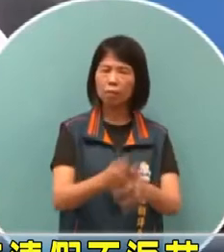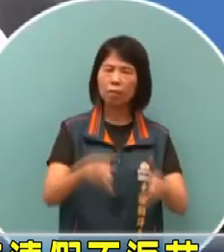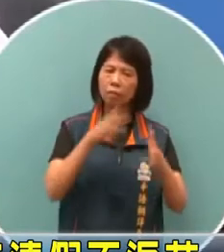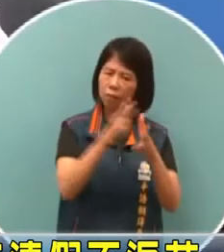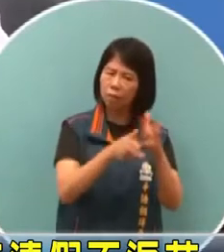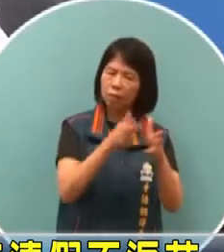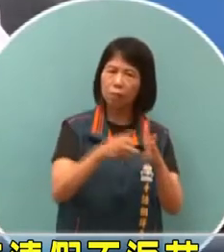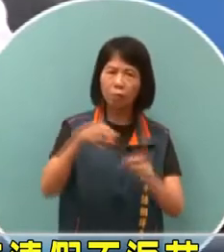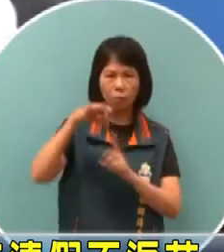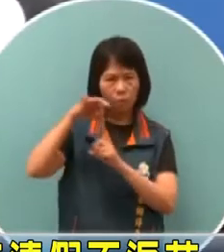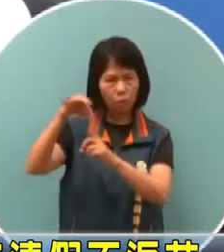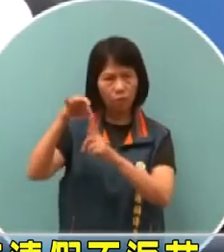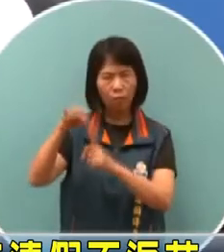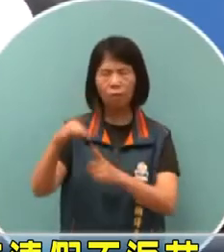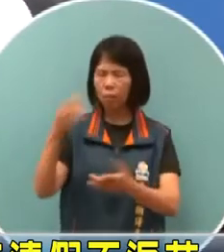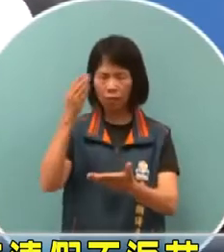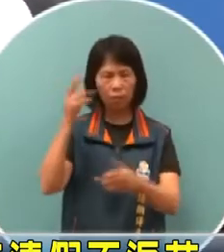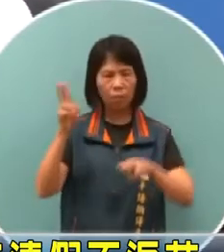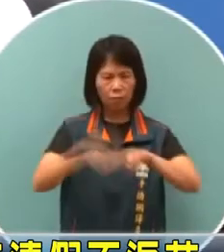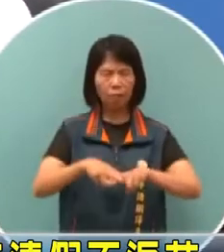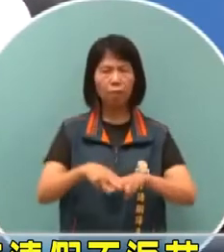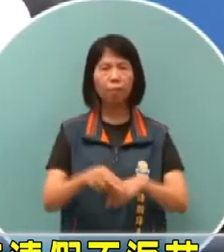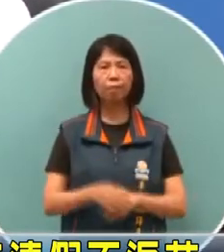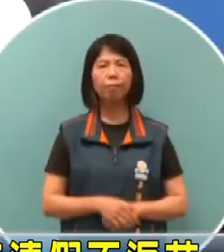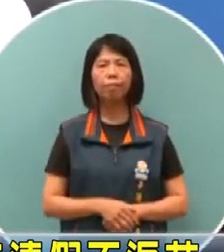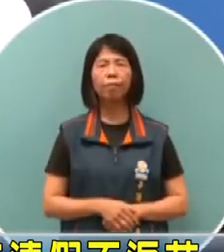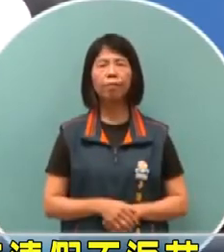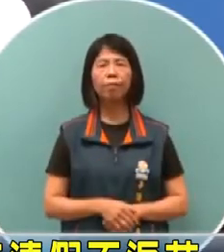路的交通运输，